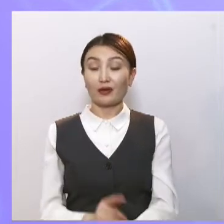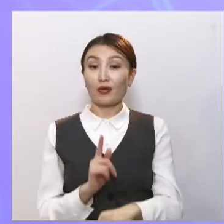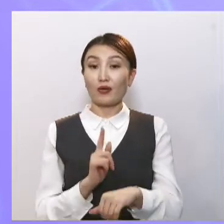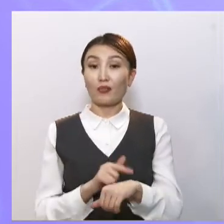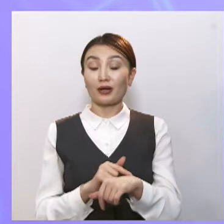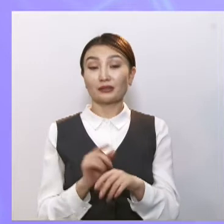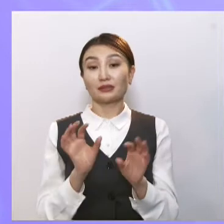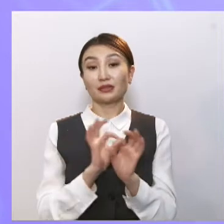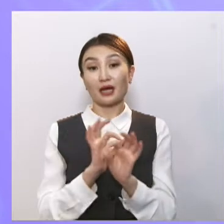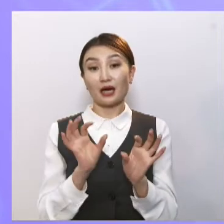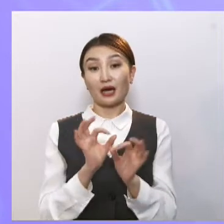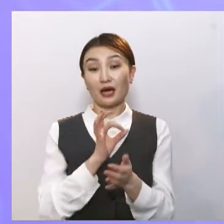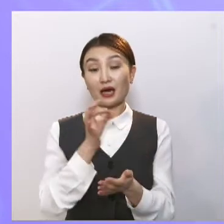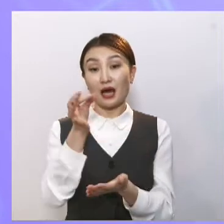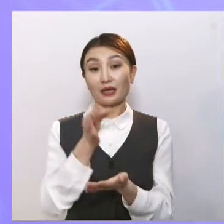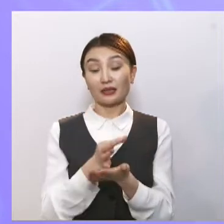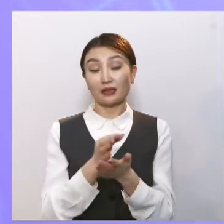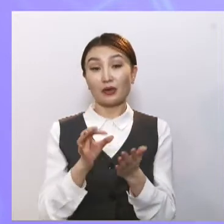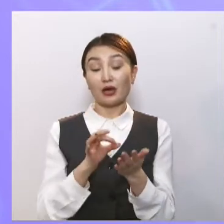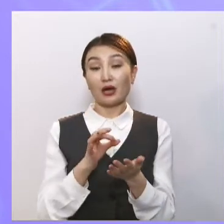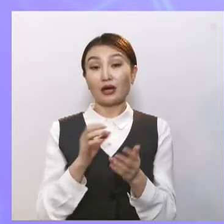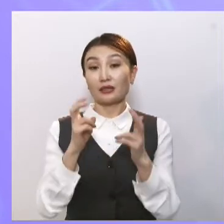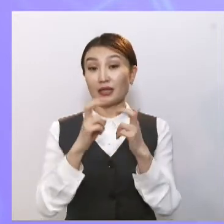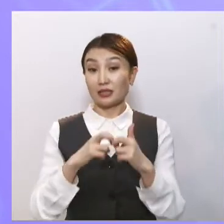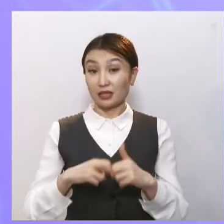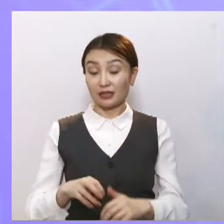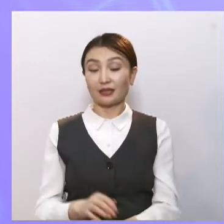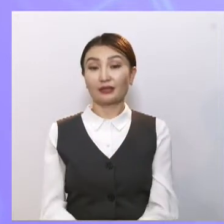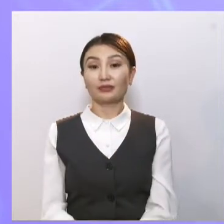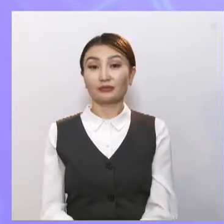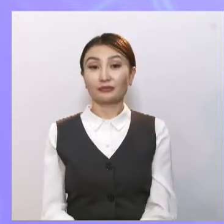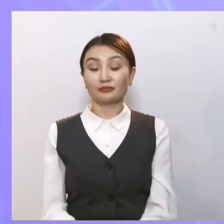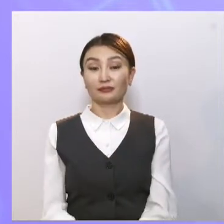Убакытты айтып, жообуңарды текшергиле.